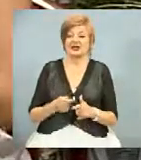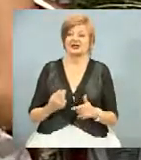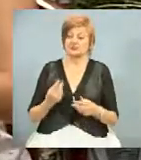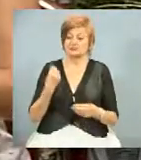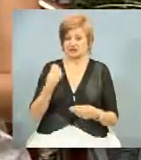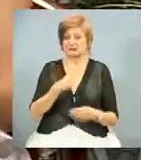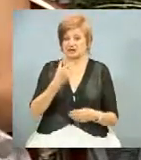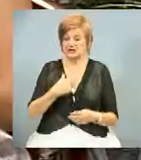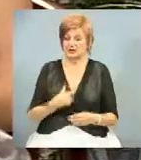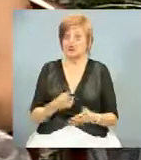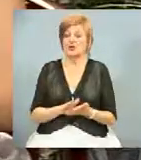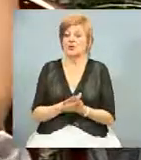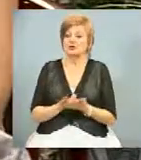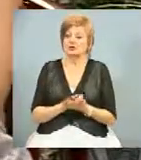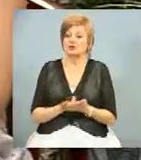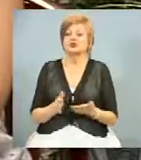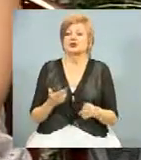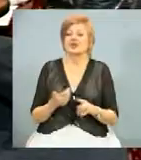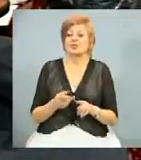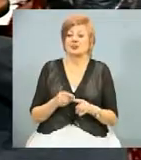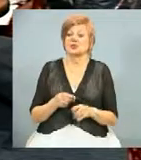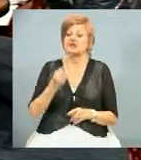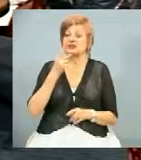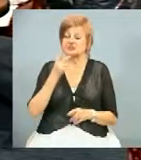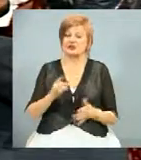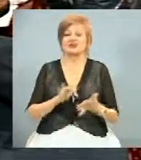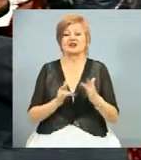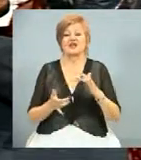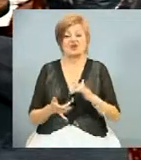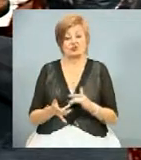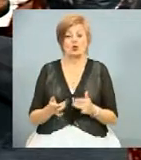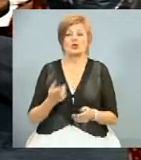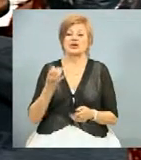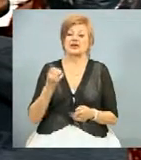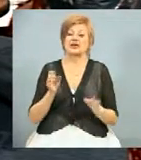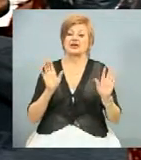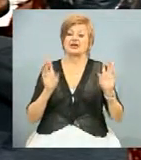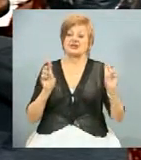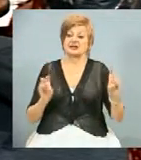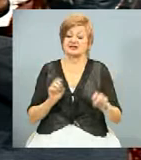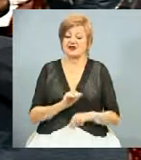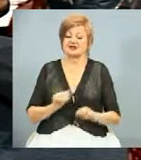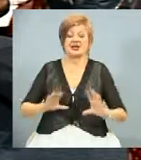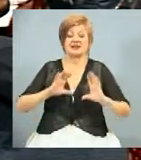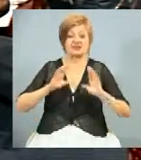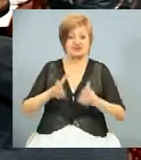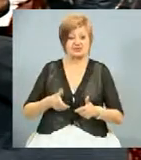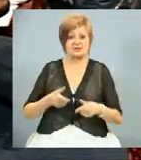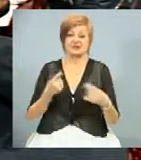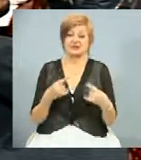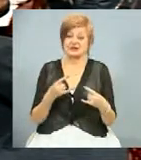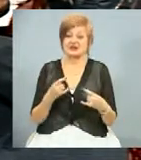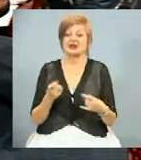профілактикою. Нагадую вам, що підписуйтесь на наші сторінки у Фейсбуці та Ютубі. Називається сторінка «Дитячий світ» на Суспільному телебаченні.